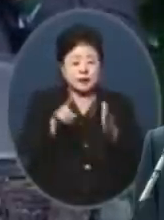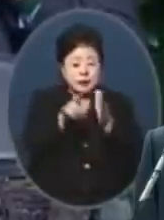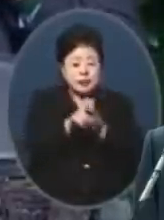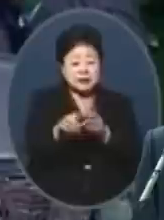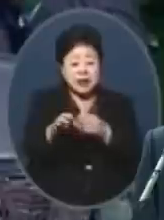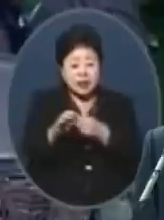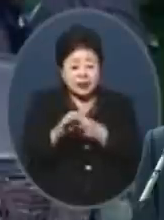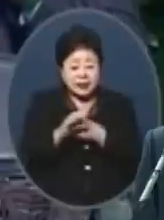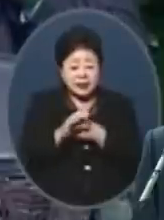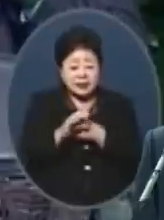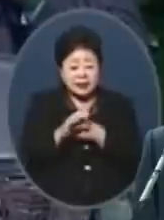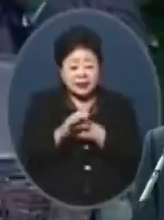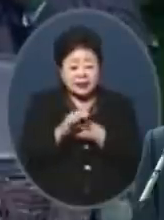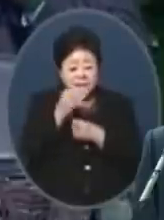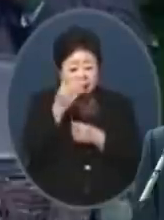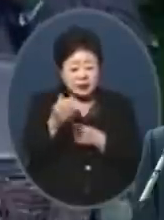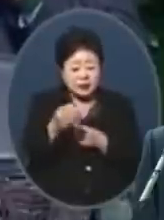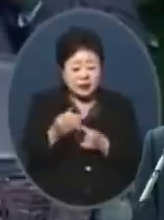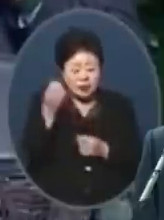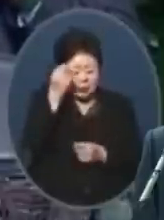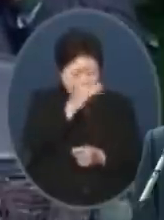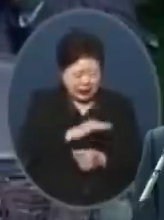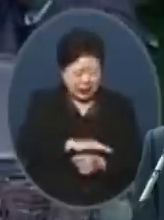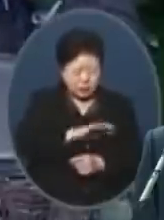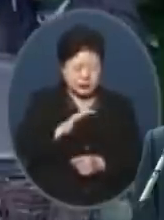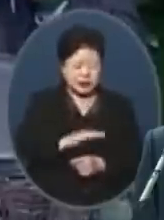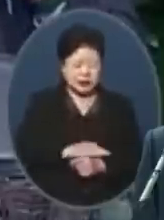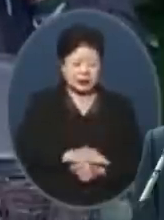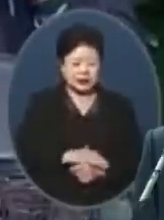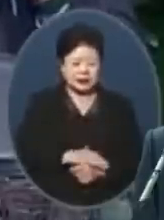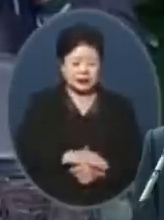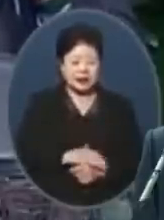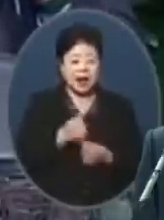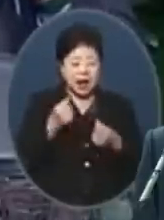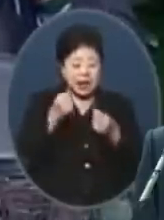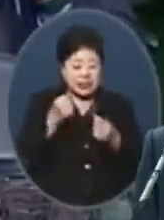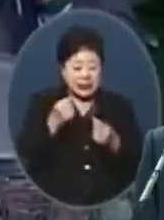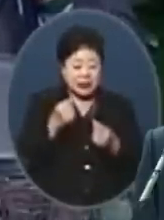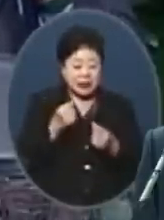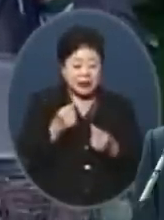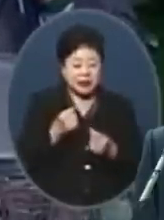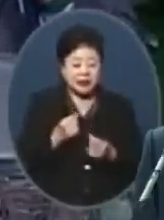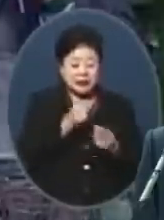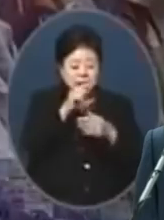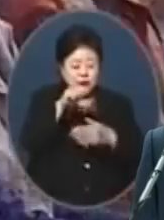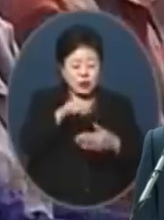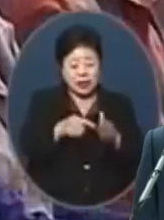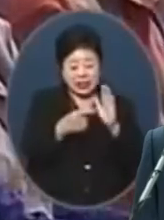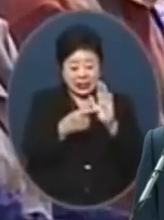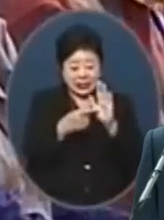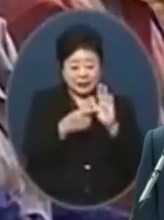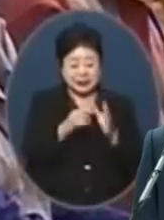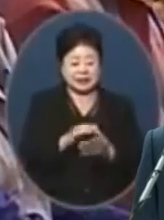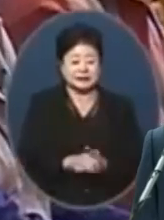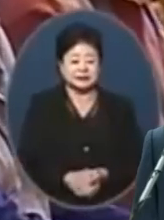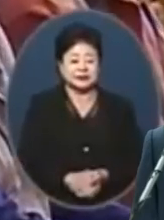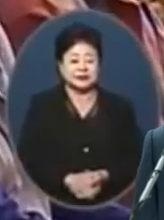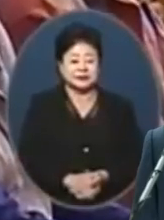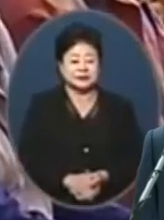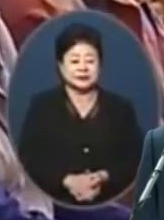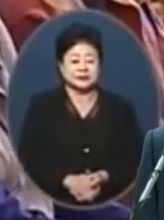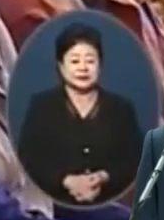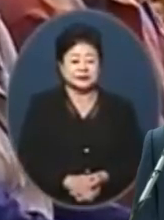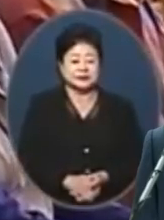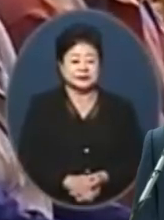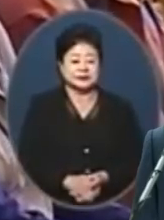믿으면 여러분 영혼이 잘된 같이 범사에 잘됨의 강건함이 여러분 생활에 나타나는 것입니다. When